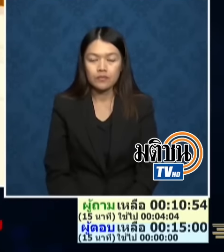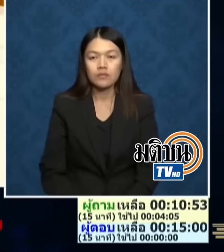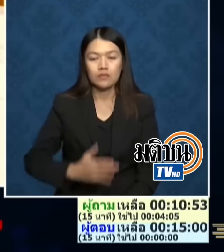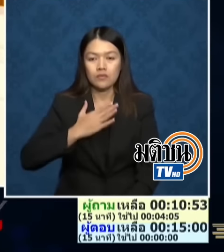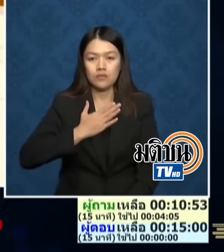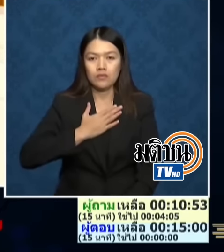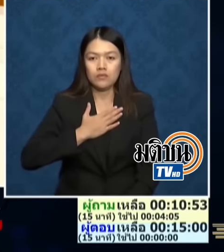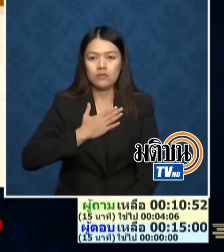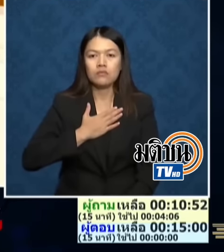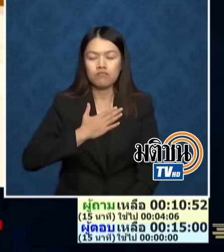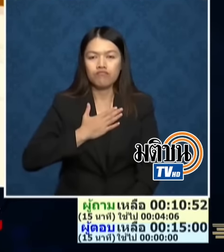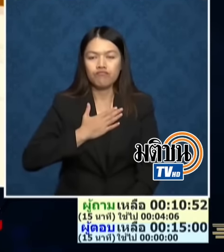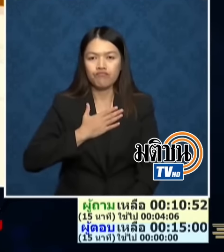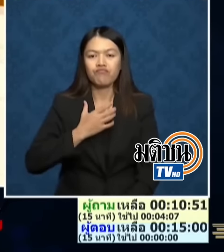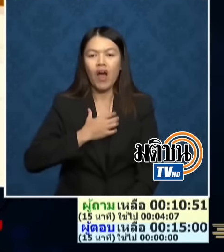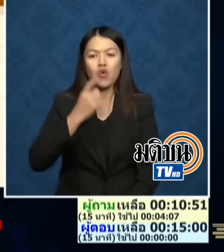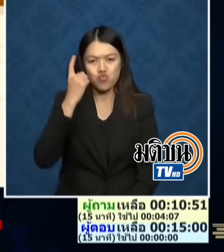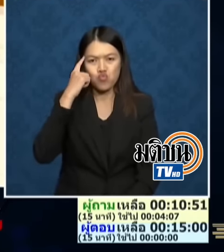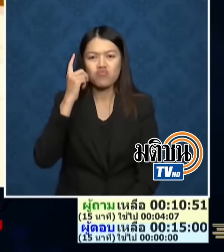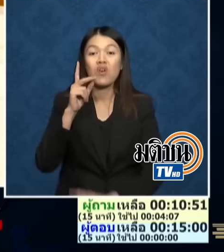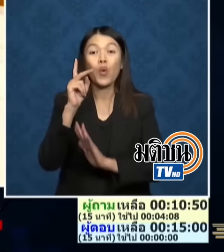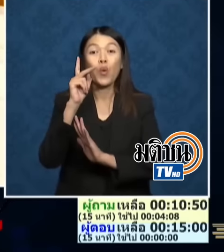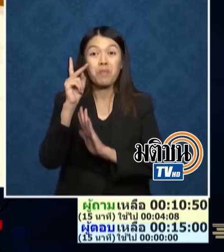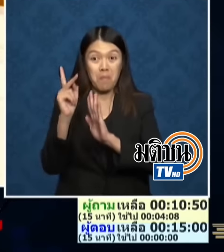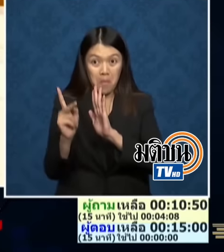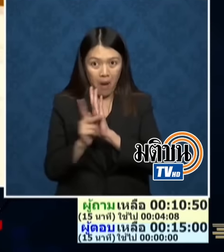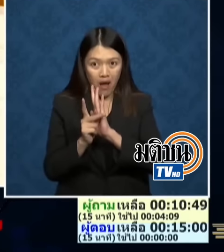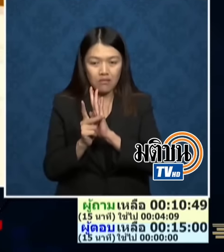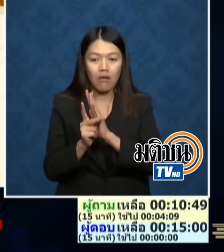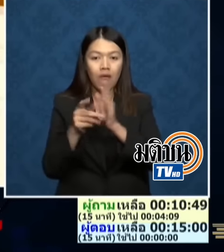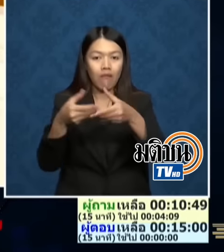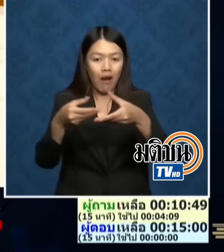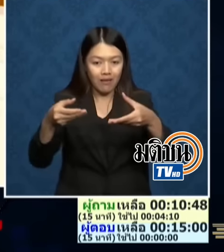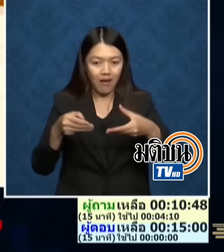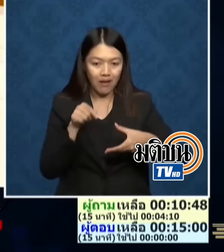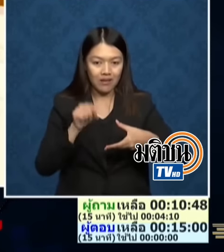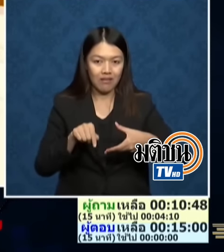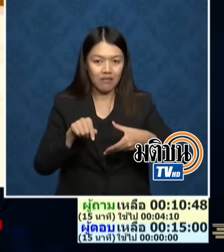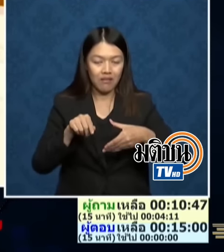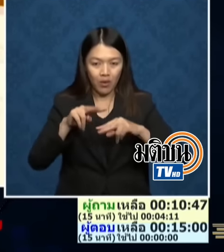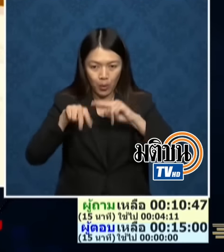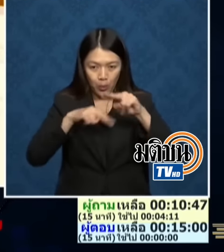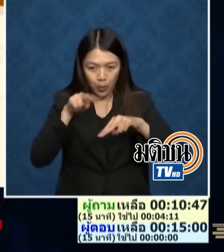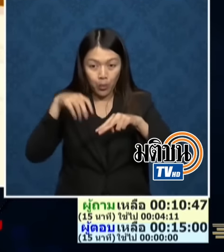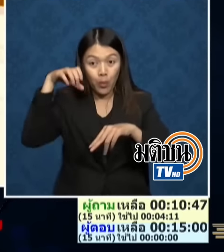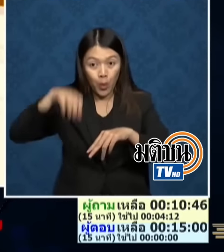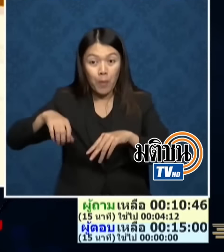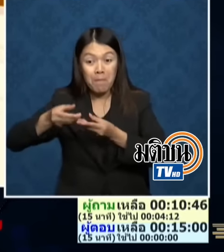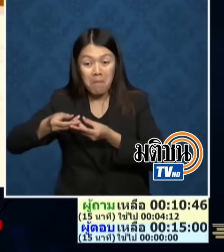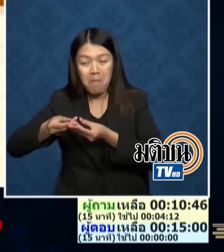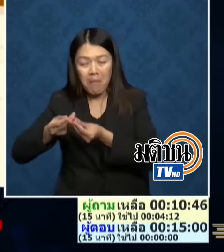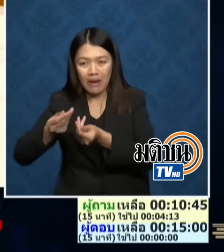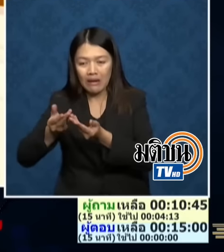ผมอยากรู้ว่าสถานทางกฎหมายของรายงานผลการตลดสอบของกมแผนที่สหาร